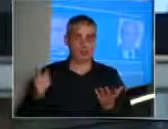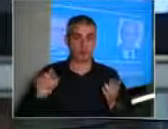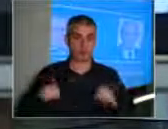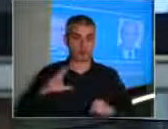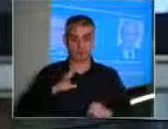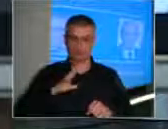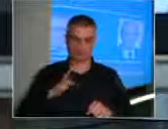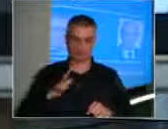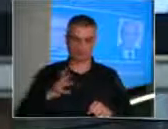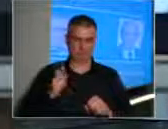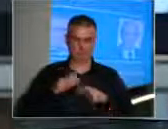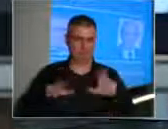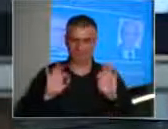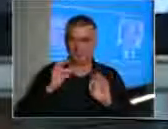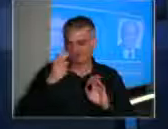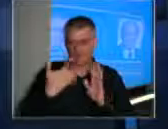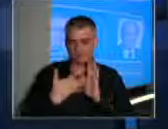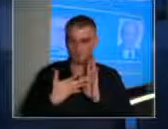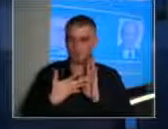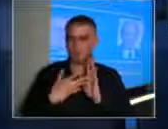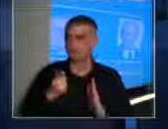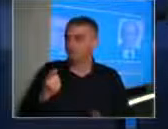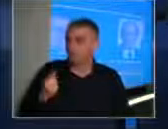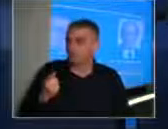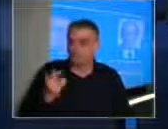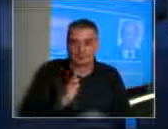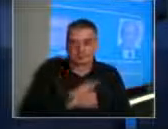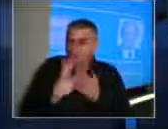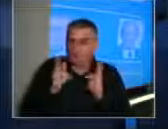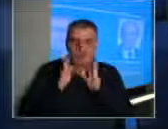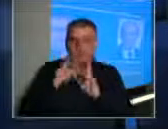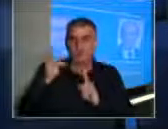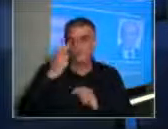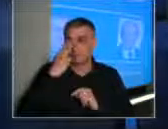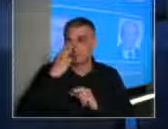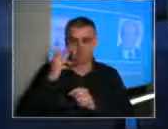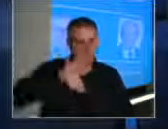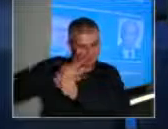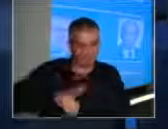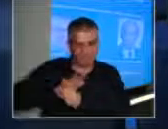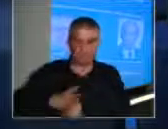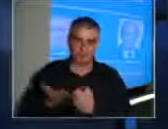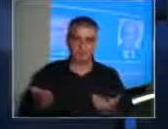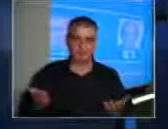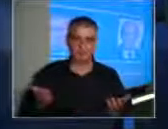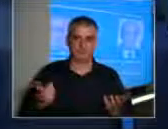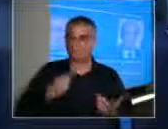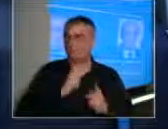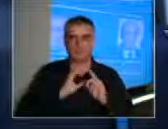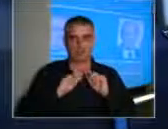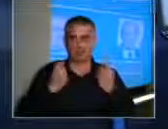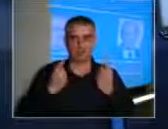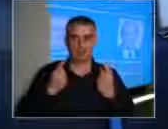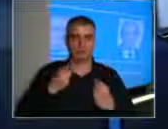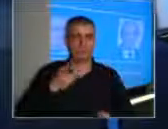כרגע בסכנה, זה לא המצב. גם רואים את זה בסקרים. זה פשוט לא יאמן שהוא מנסה ללכת לנו על הראש ככה. זה פשוט עזוי, הרי יש